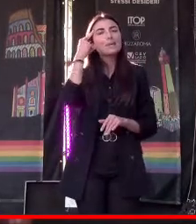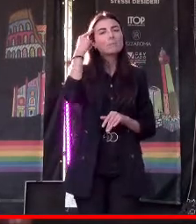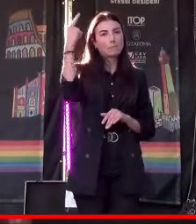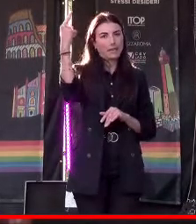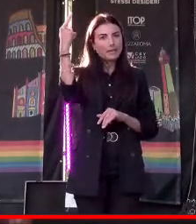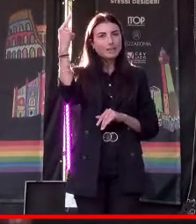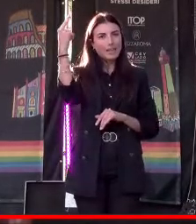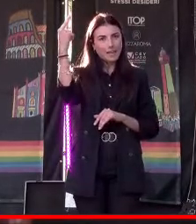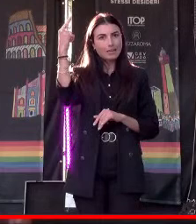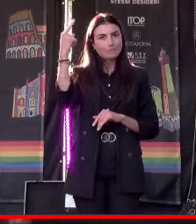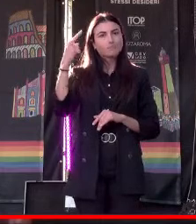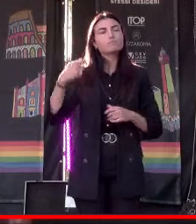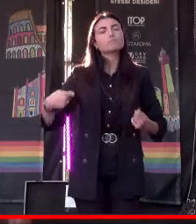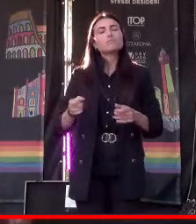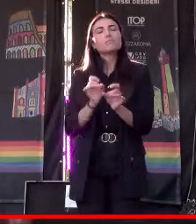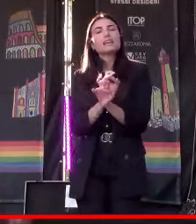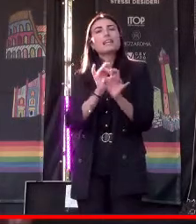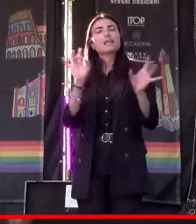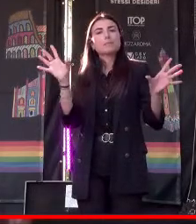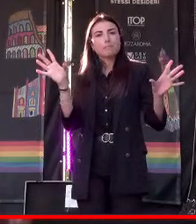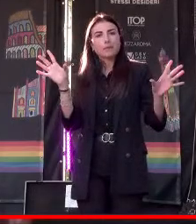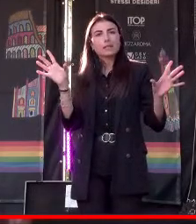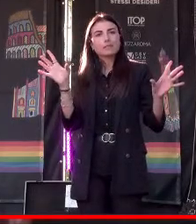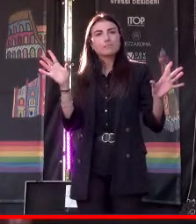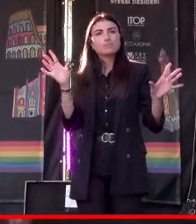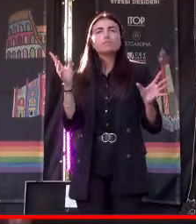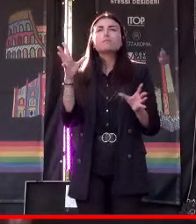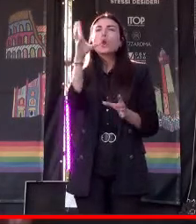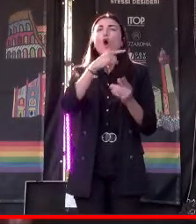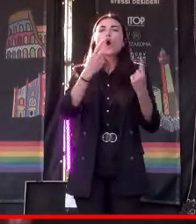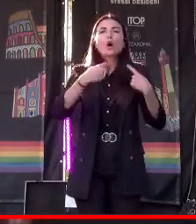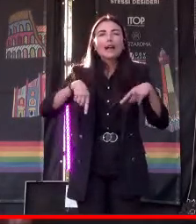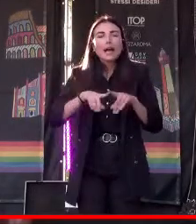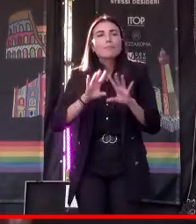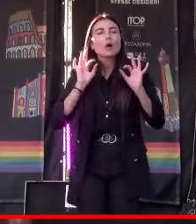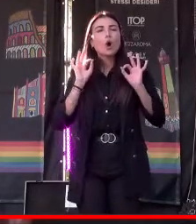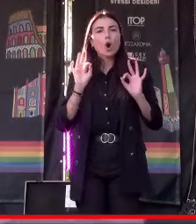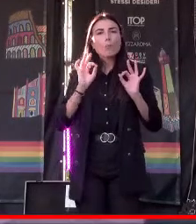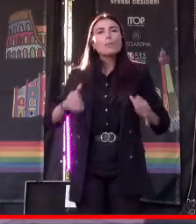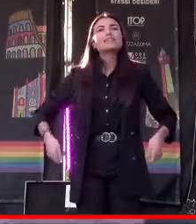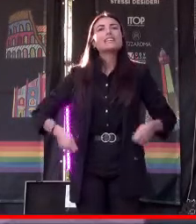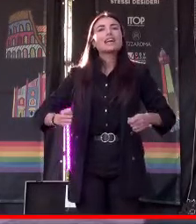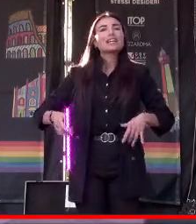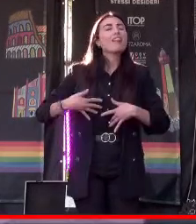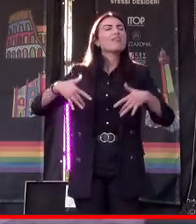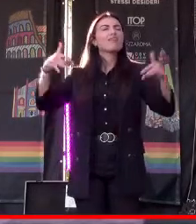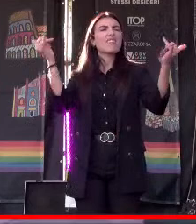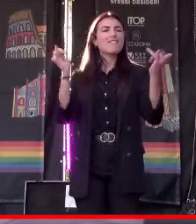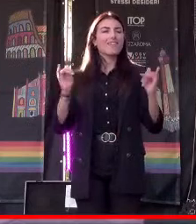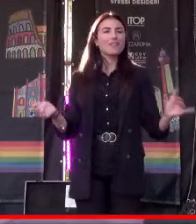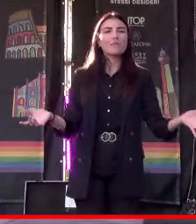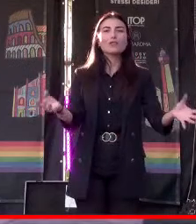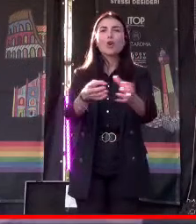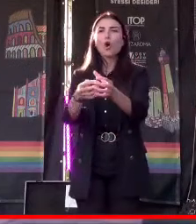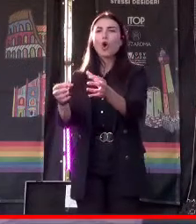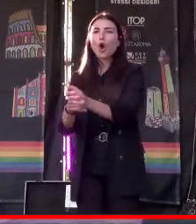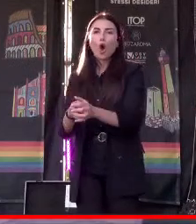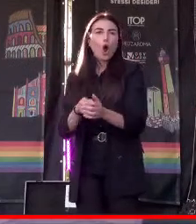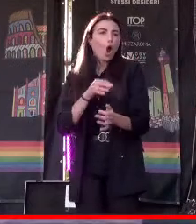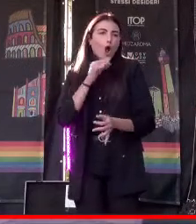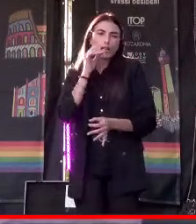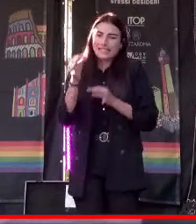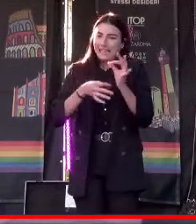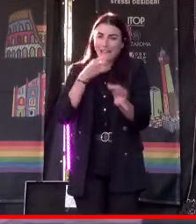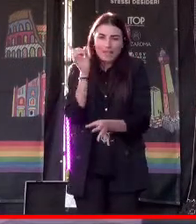e quindi deve poter passare ovunque, se non capiamo che una sedia a rotelle può essere adrenalina, divertimento, collettività e non costrizione,